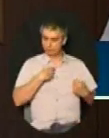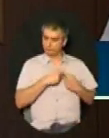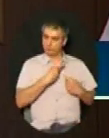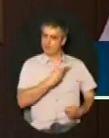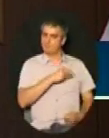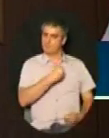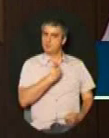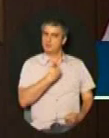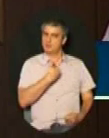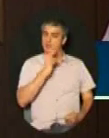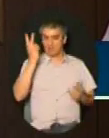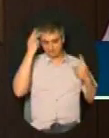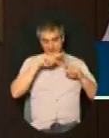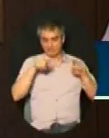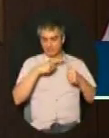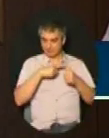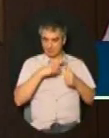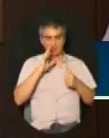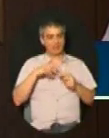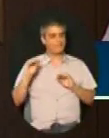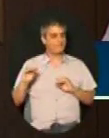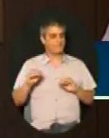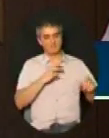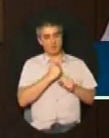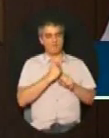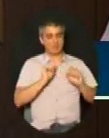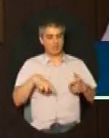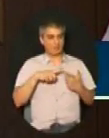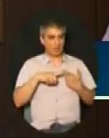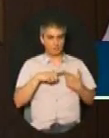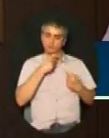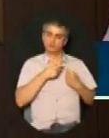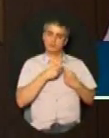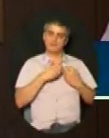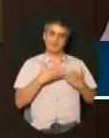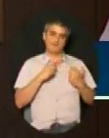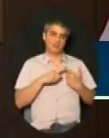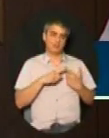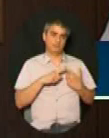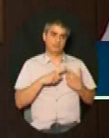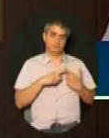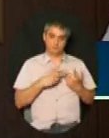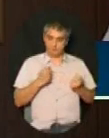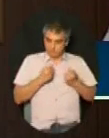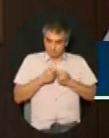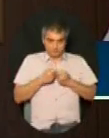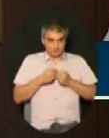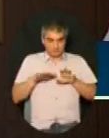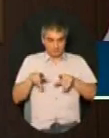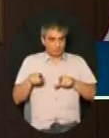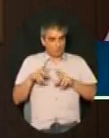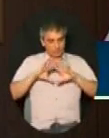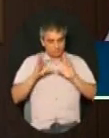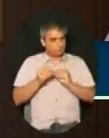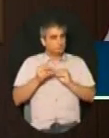איתי, גם בהסכם המסגרת, גם במעבר של עובדי הקבלן, הוא שותף חברתי. לגבי הממשלה